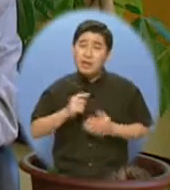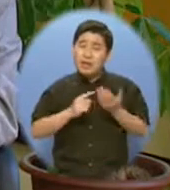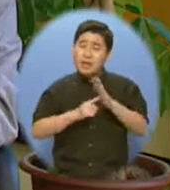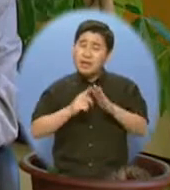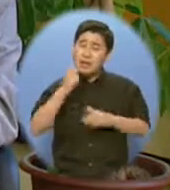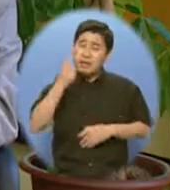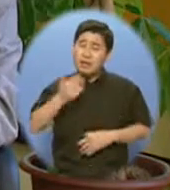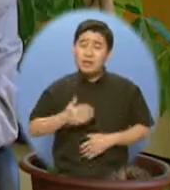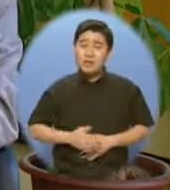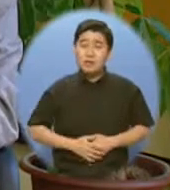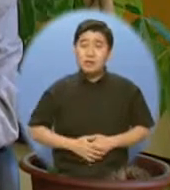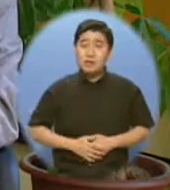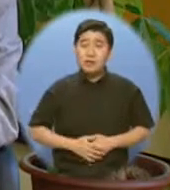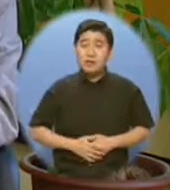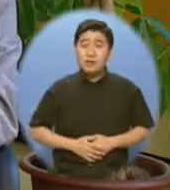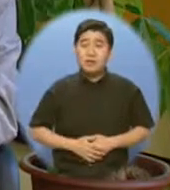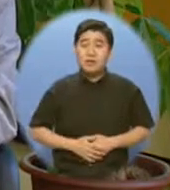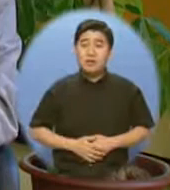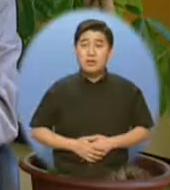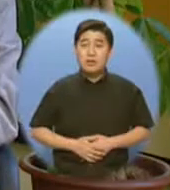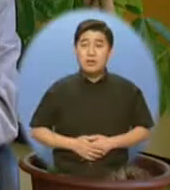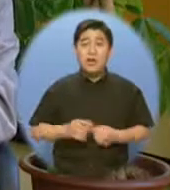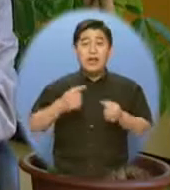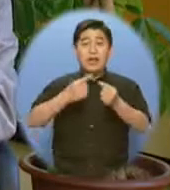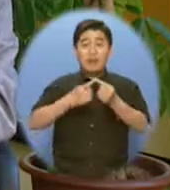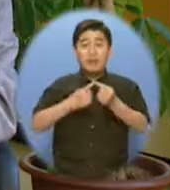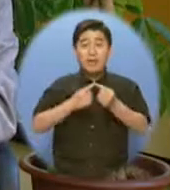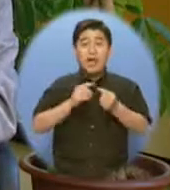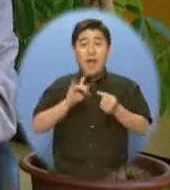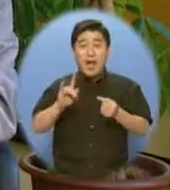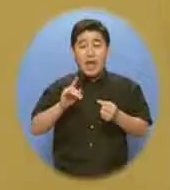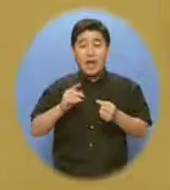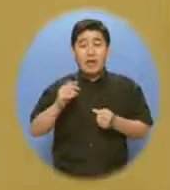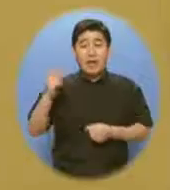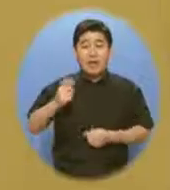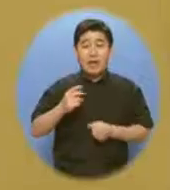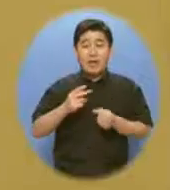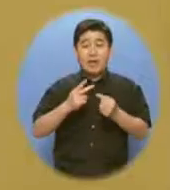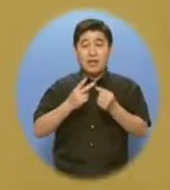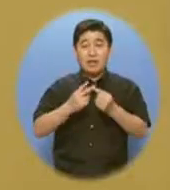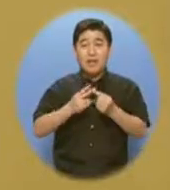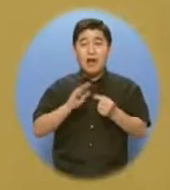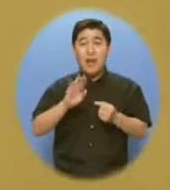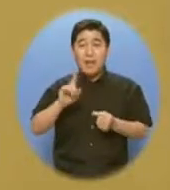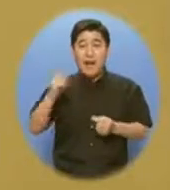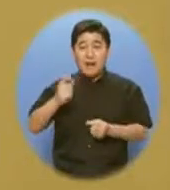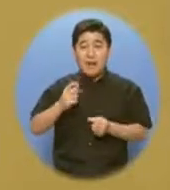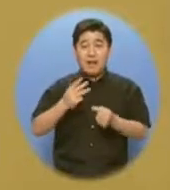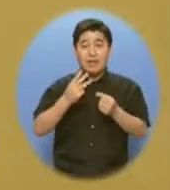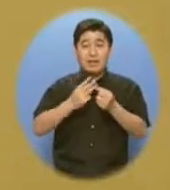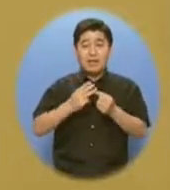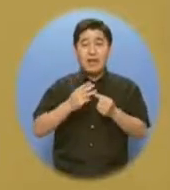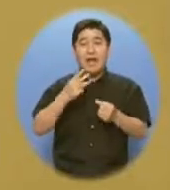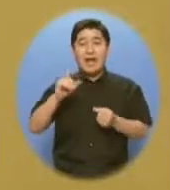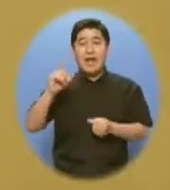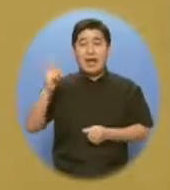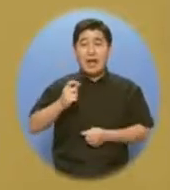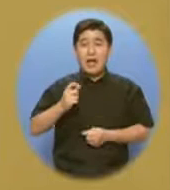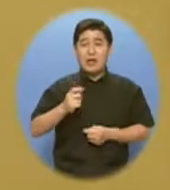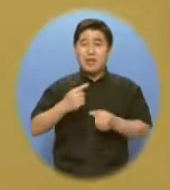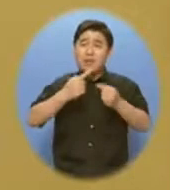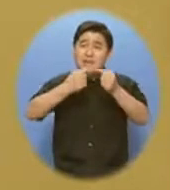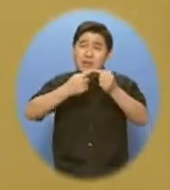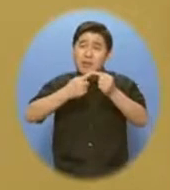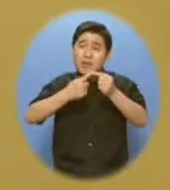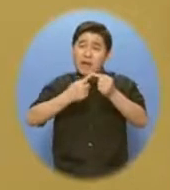2번은 해바라기, 3번은 해바라기. 자, 이 1번에는